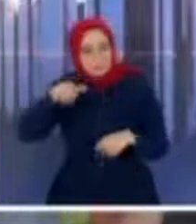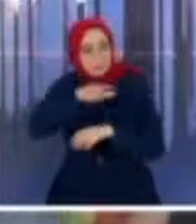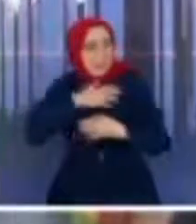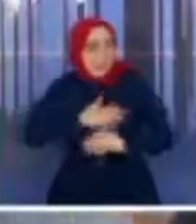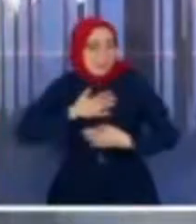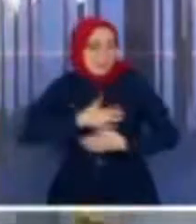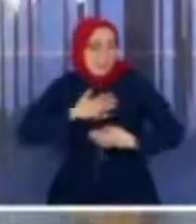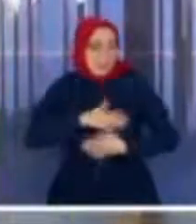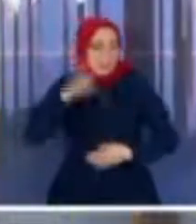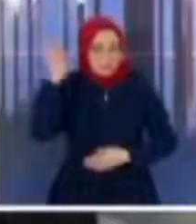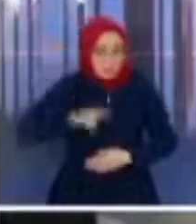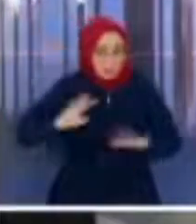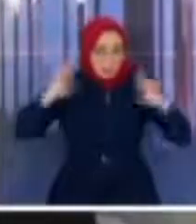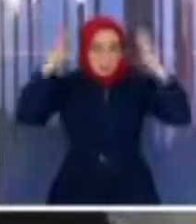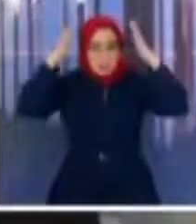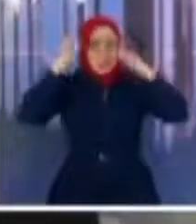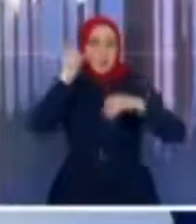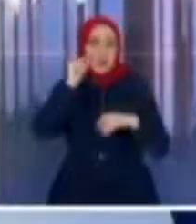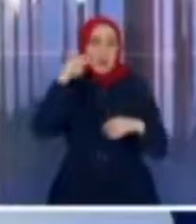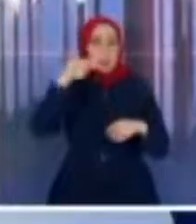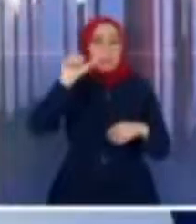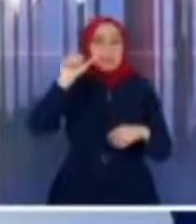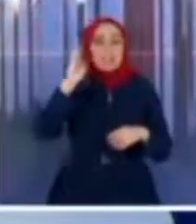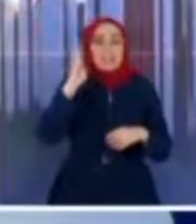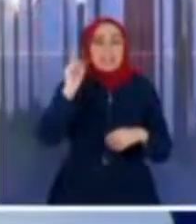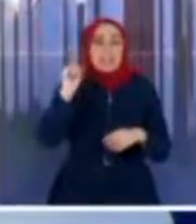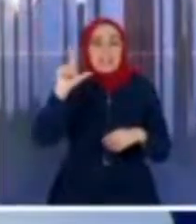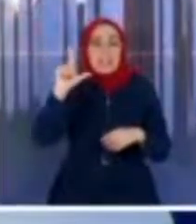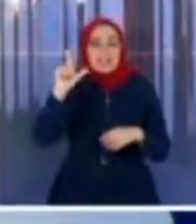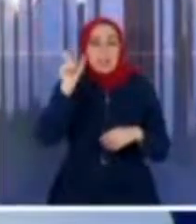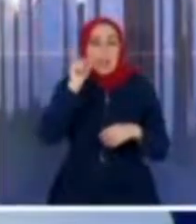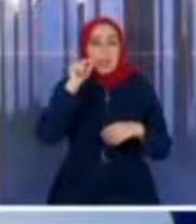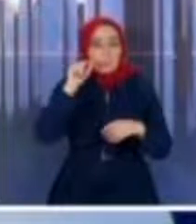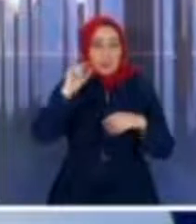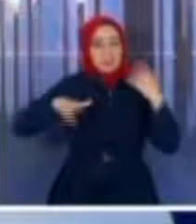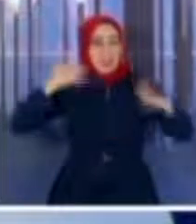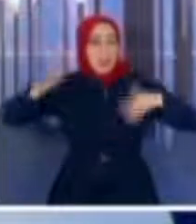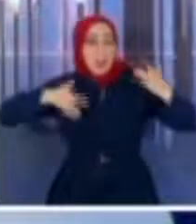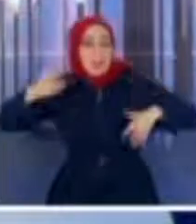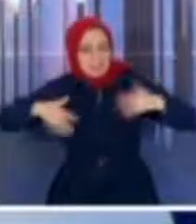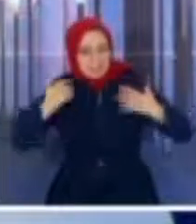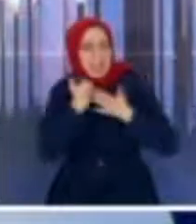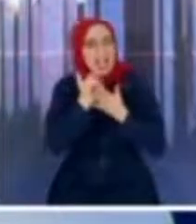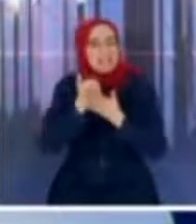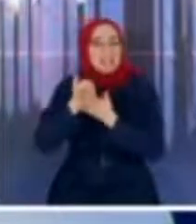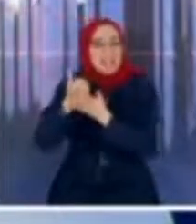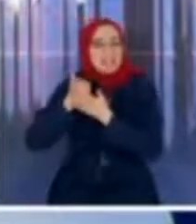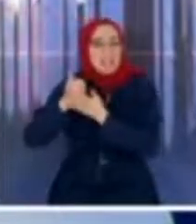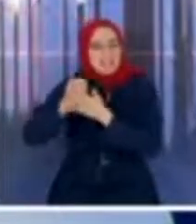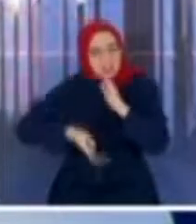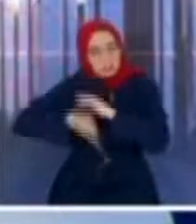برشا. ونحب نشكر الأستاذ نبيه دلاعي خاطر هو أستاذ المسرح ديجا وعاوننا برشا. نحب نشكر